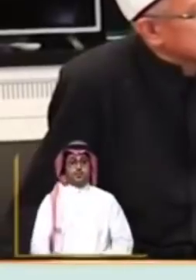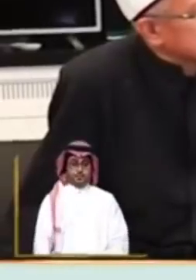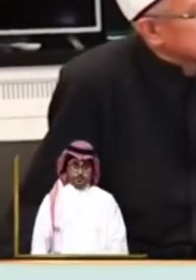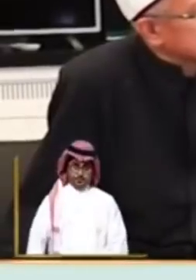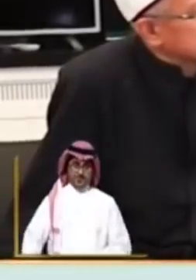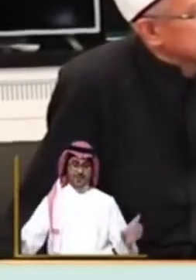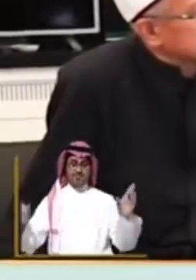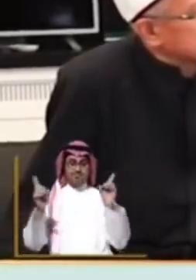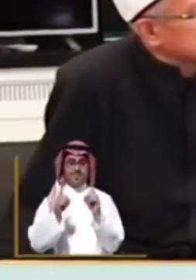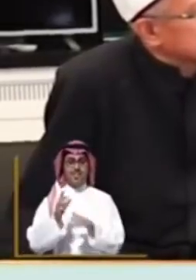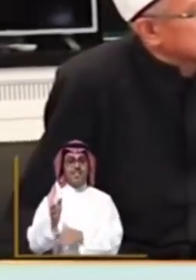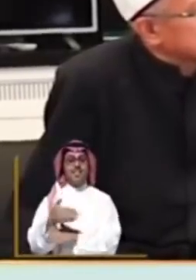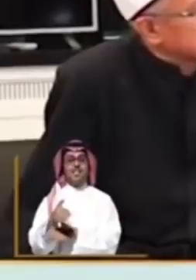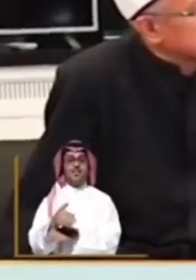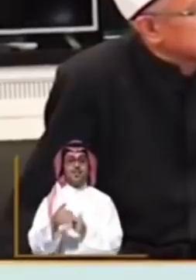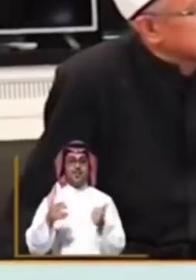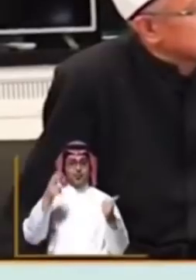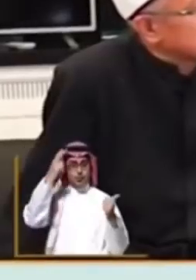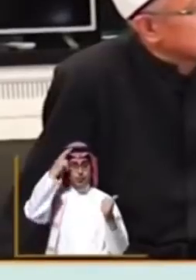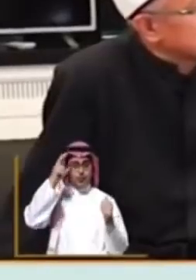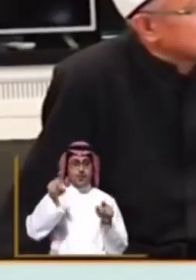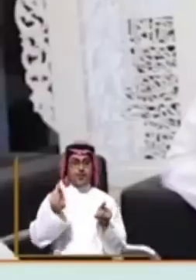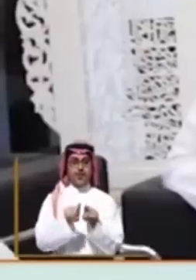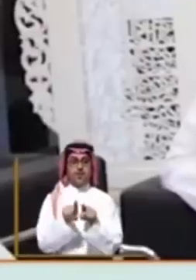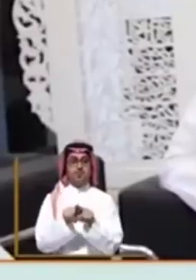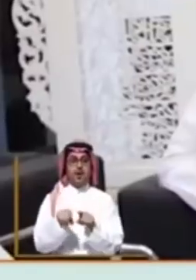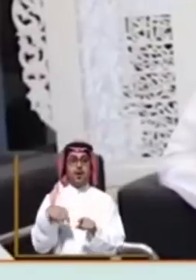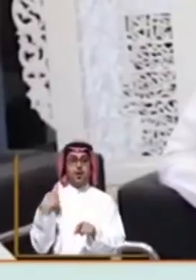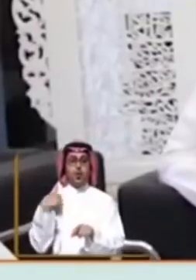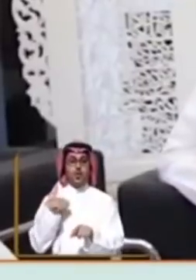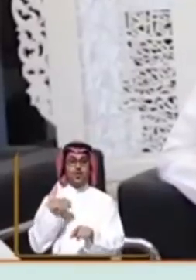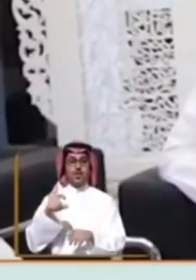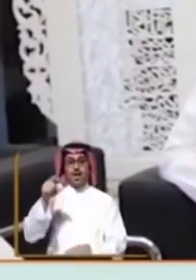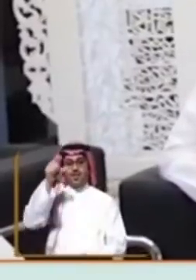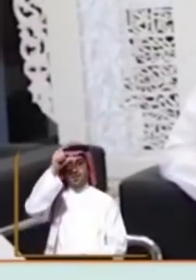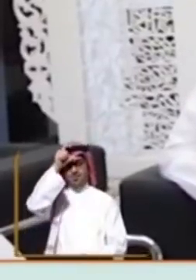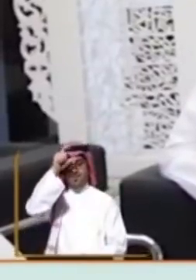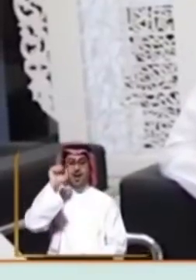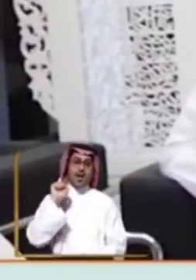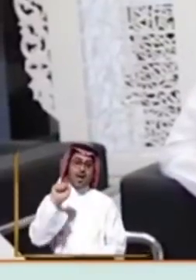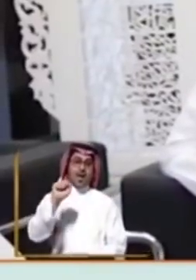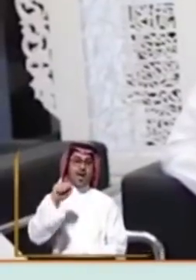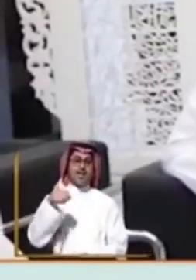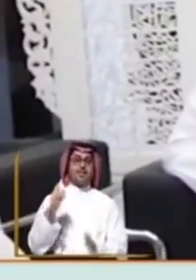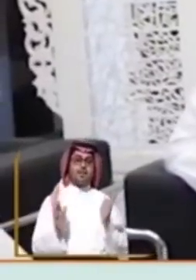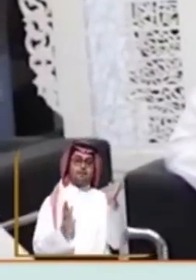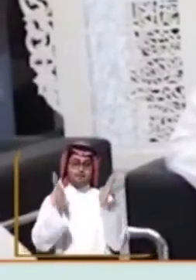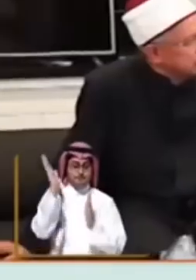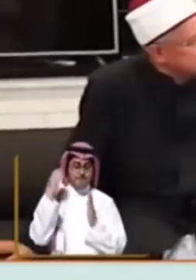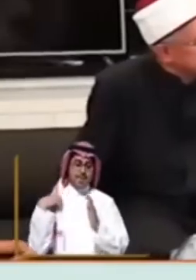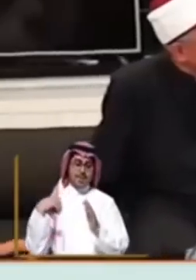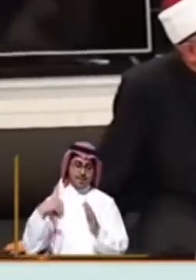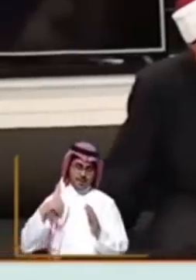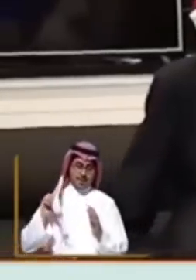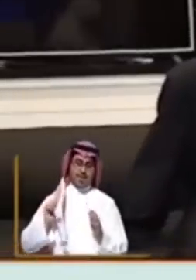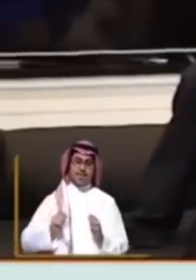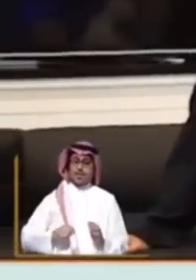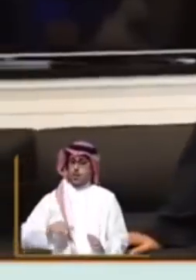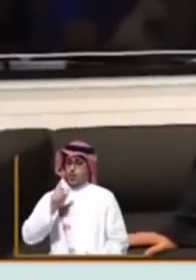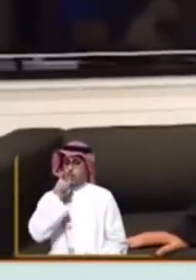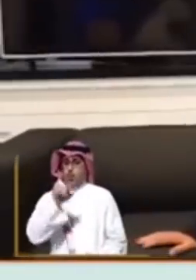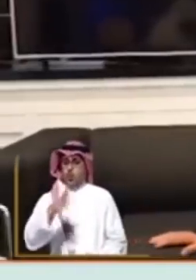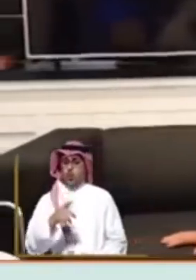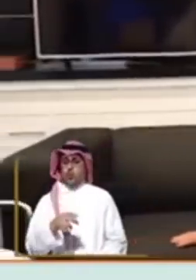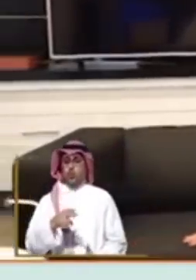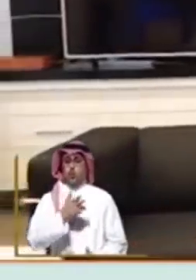لقاء جمع سفير خادم الحرمين الشريفين ووزير الشؤون الدينية في ماليزيا الذي أشاد بحرص حكومة